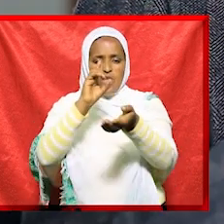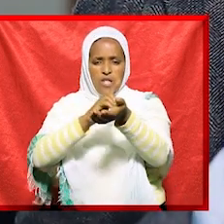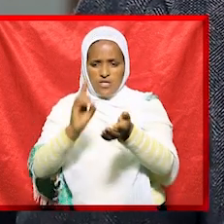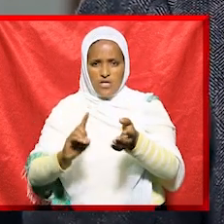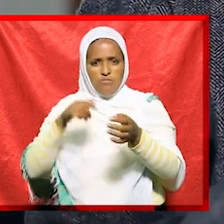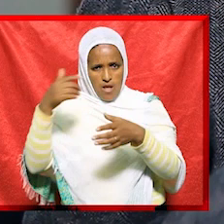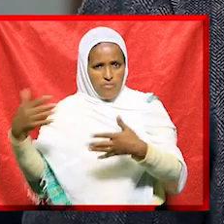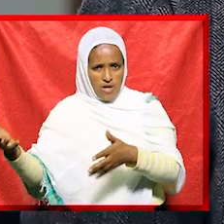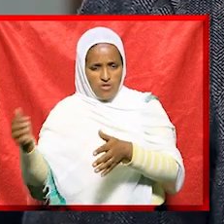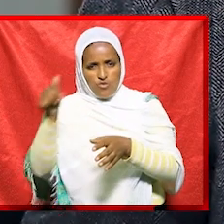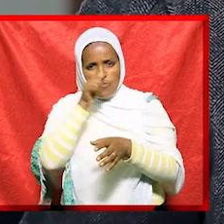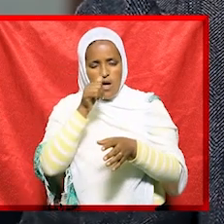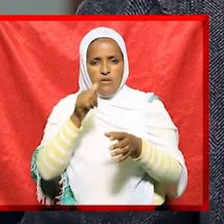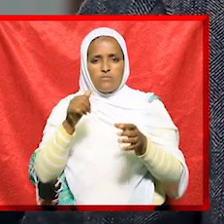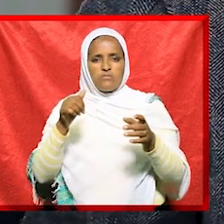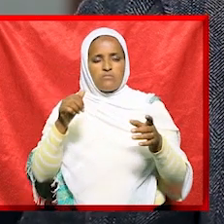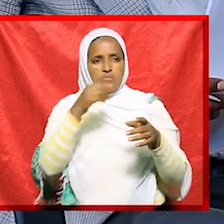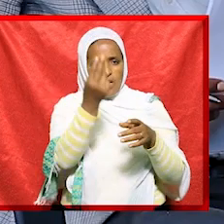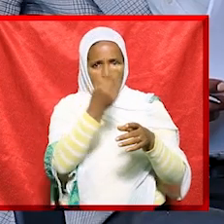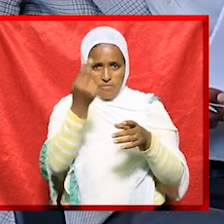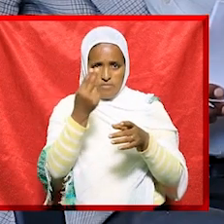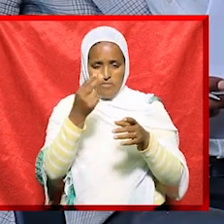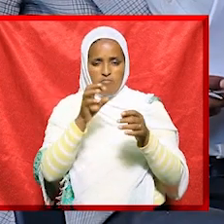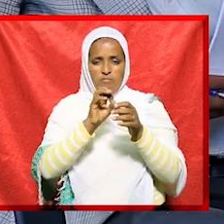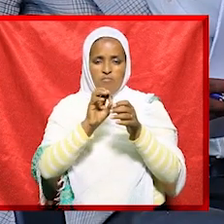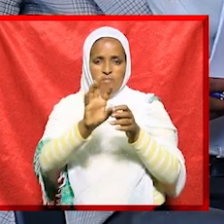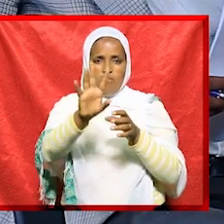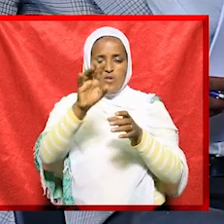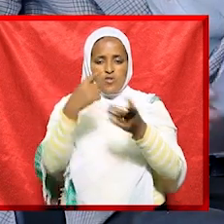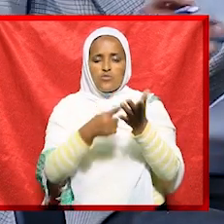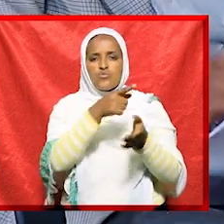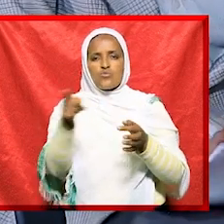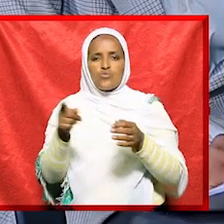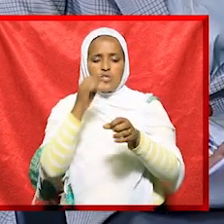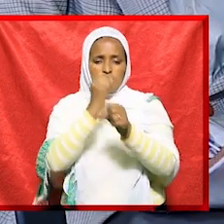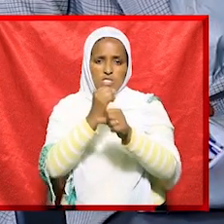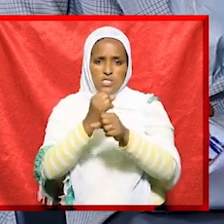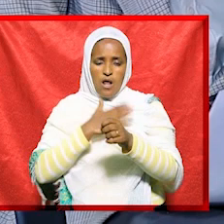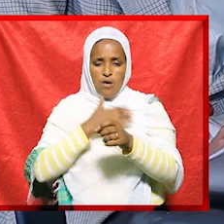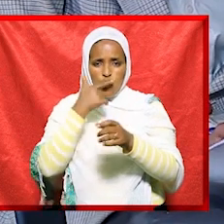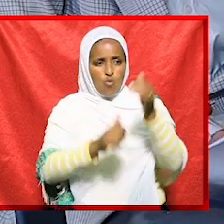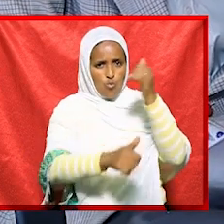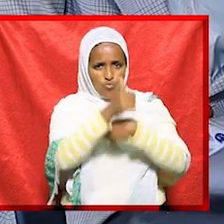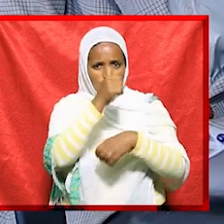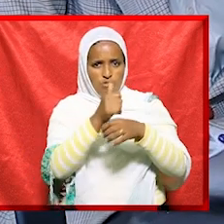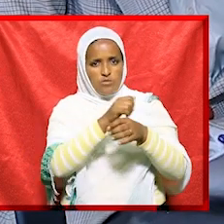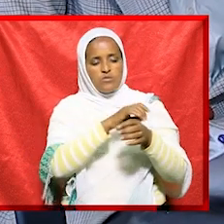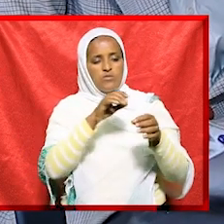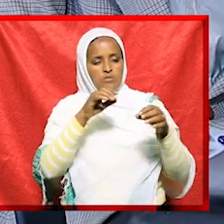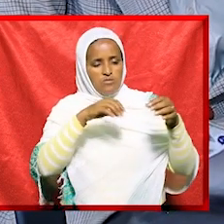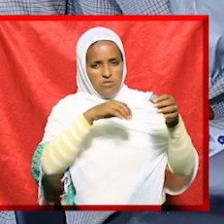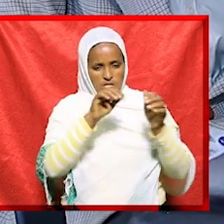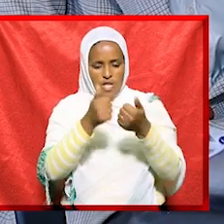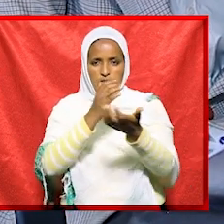ዳይሬክቶሬት ነው ምናምን አለ፣ የኢትዮጵያን ጠቃሚ እሴቶች የሚያጎለብት እሱ ስራዬ ብሎ ጎጂዎቹን ውጭ ገቡን